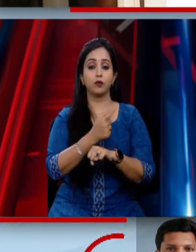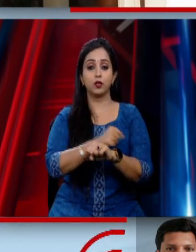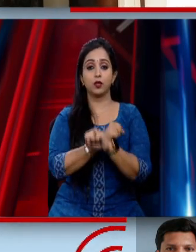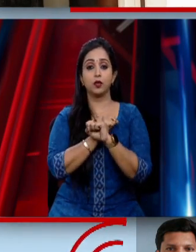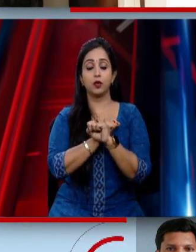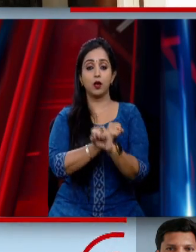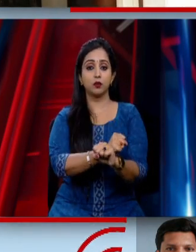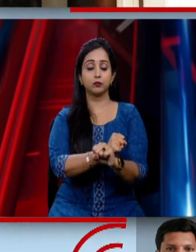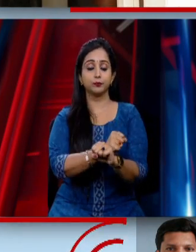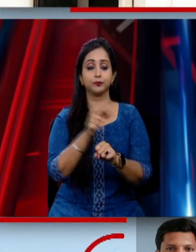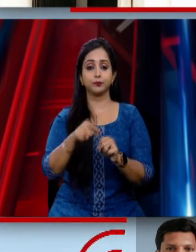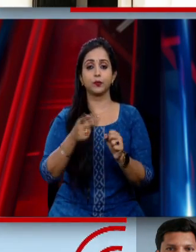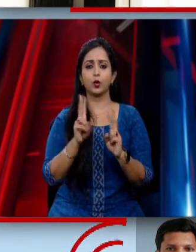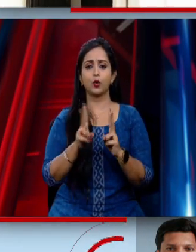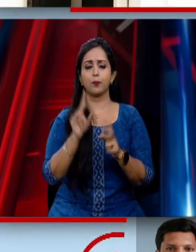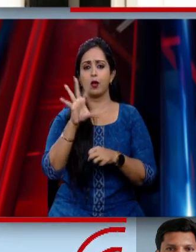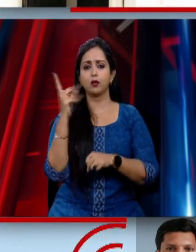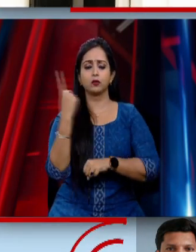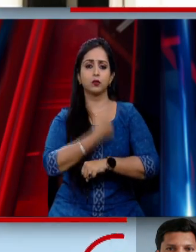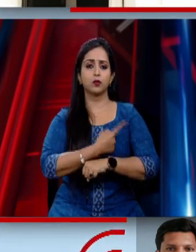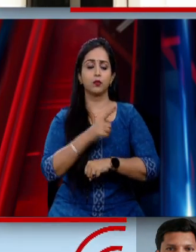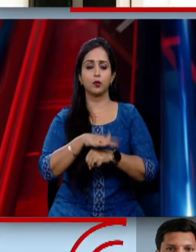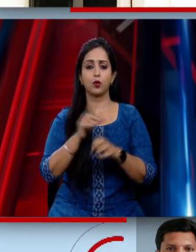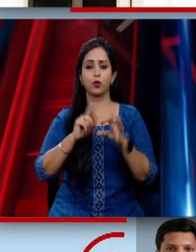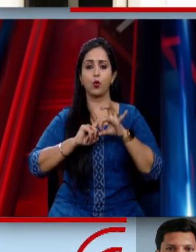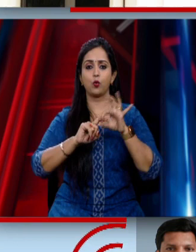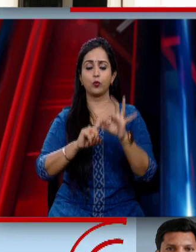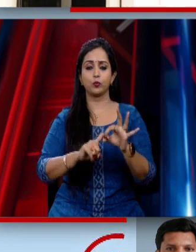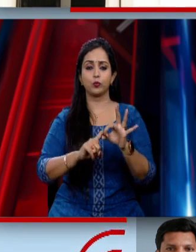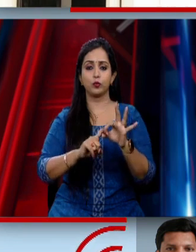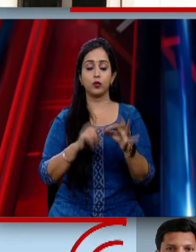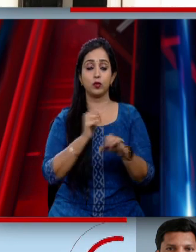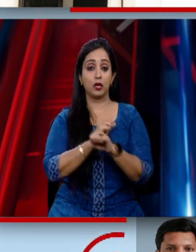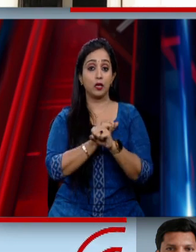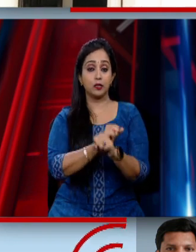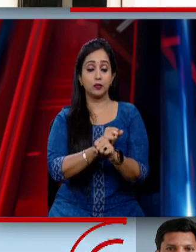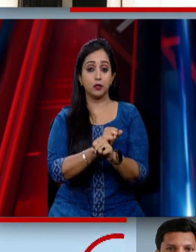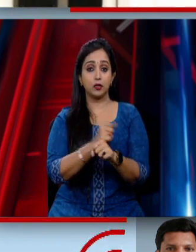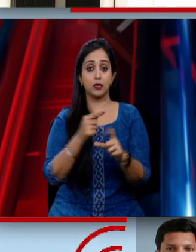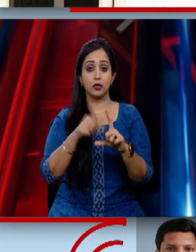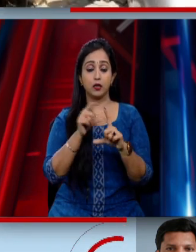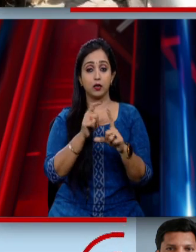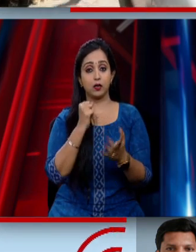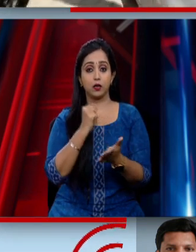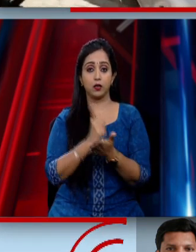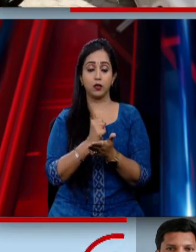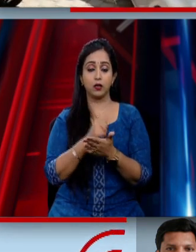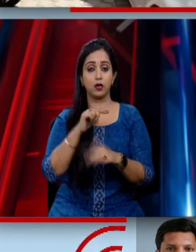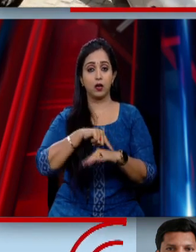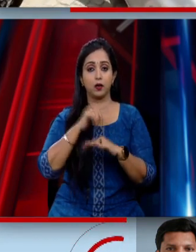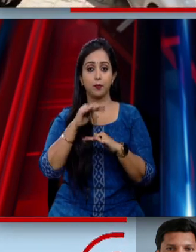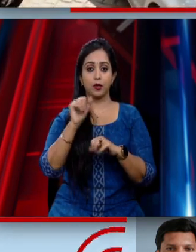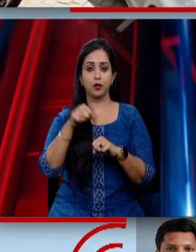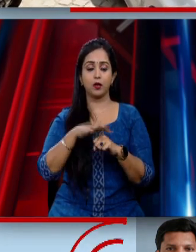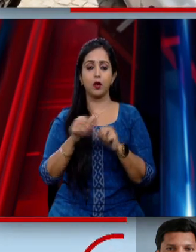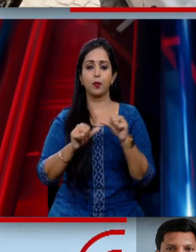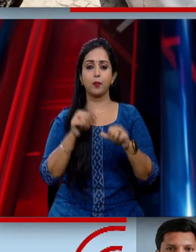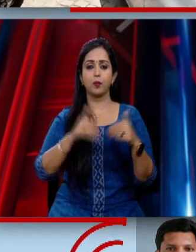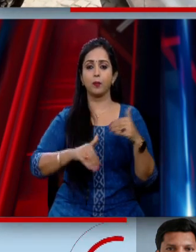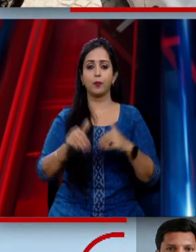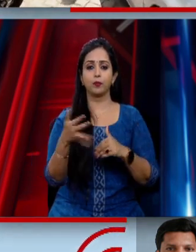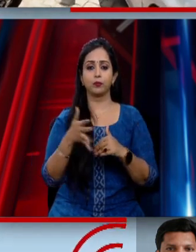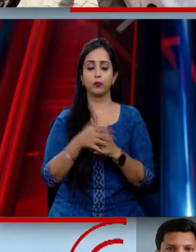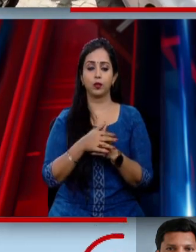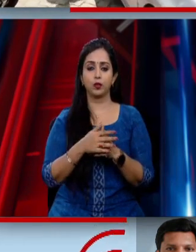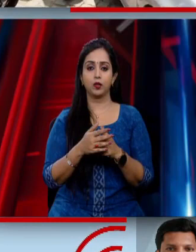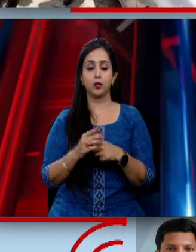അതായത് സാധാരണഗതിയിൽ 5 ദിവസം കൂടി ആദ്യ റിമാൻഡിന് മുമ്പ് കസ്റ്റഡി ചോദിക്കാൻ ഇ ഡിക്ക് സാവകാശമുണ്ട്. പക്ഷേ ഇ ഡി അത്തരം ഒരു നടപടിയിലേക്ക് കടന്നിട്ടില്ല.